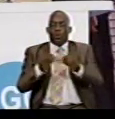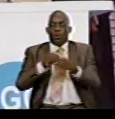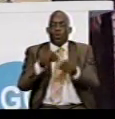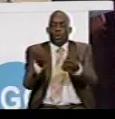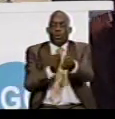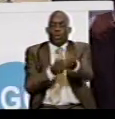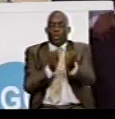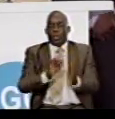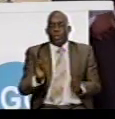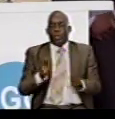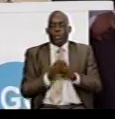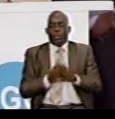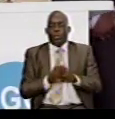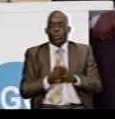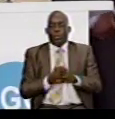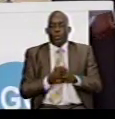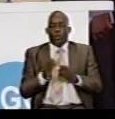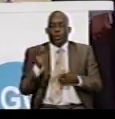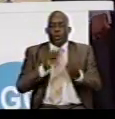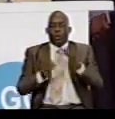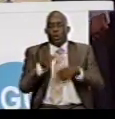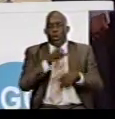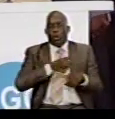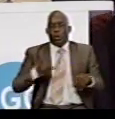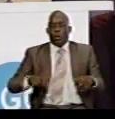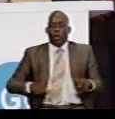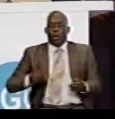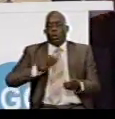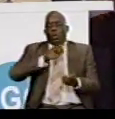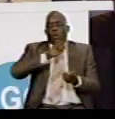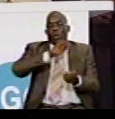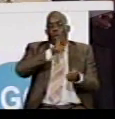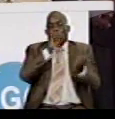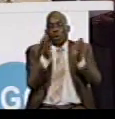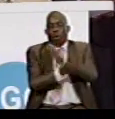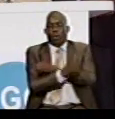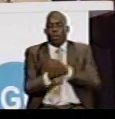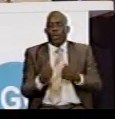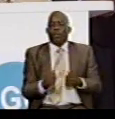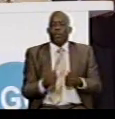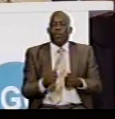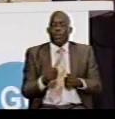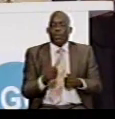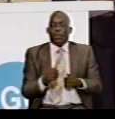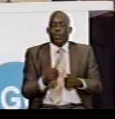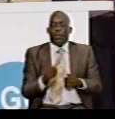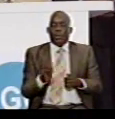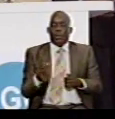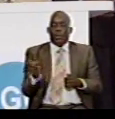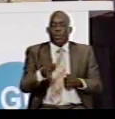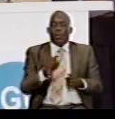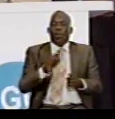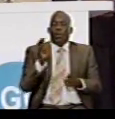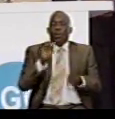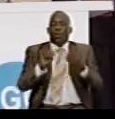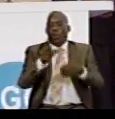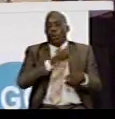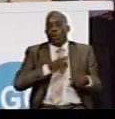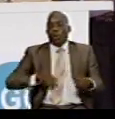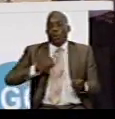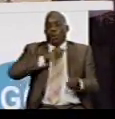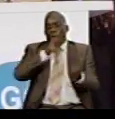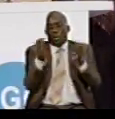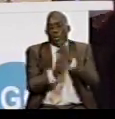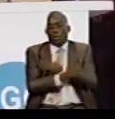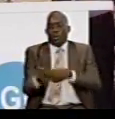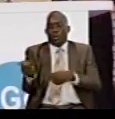son état de la rétrogradation. Convert them. Oh Dieu, converte-les. Oh God, transform them. them. Oh Seigneur, transforme-les. Oh